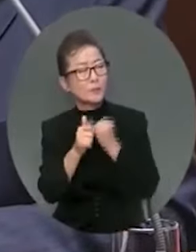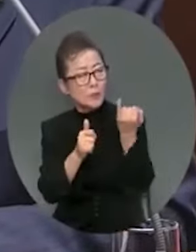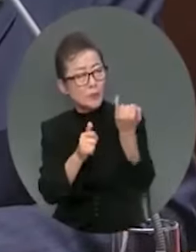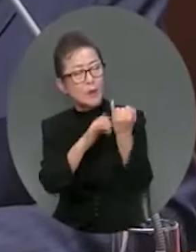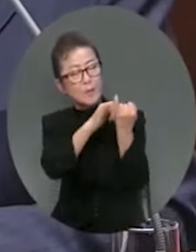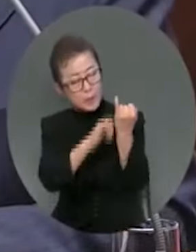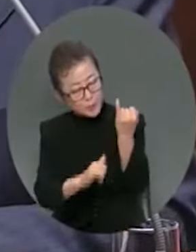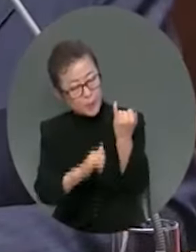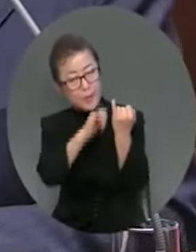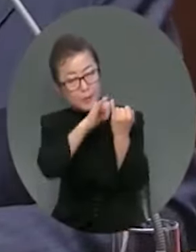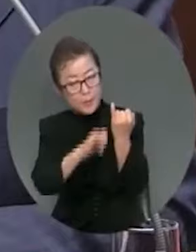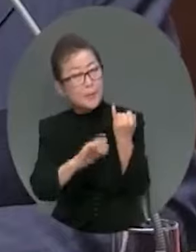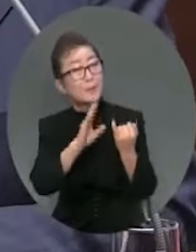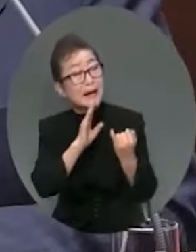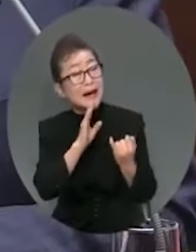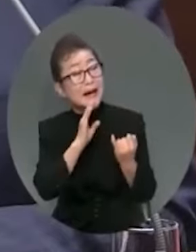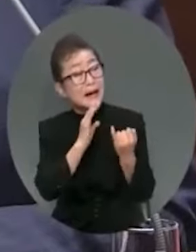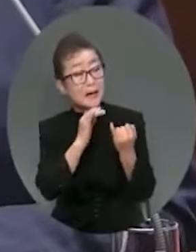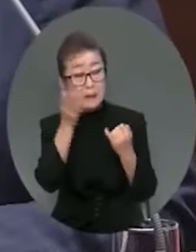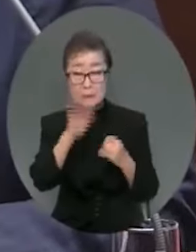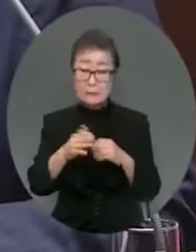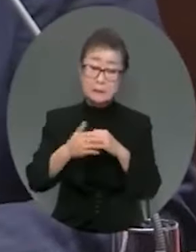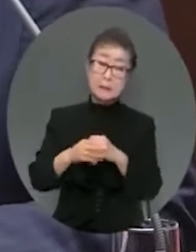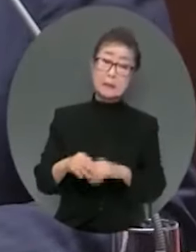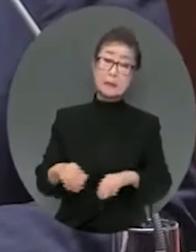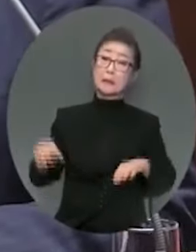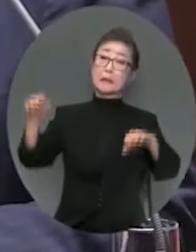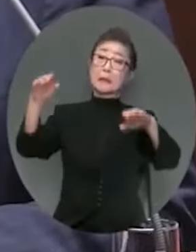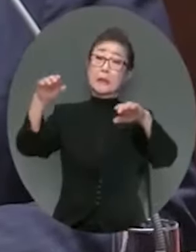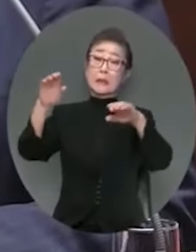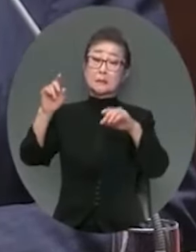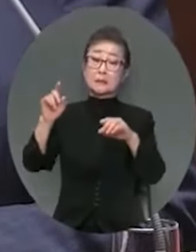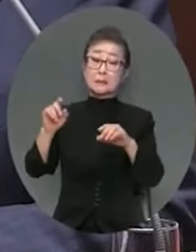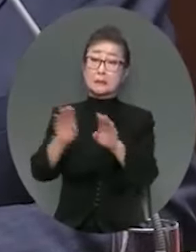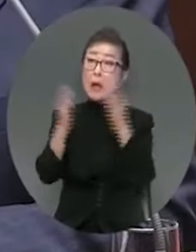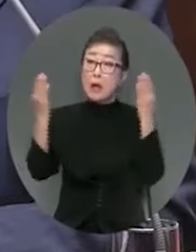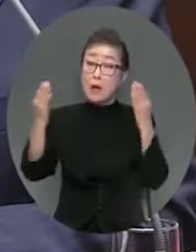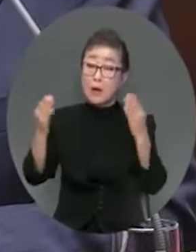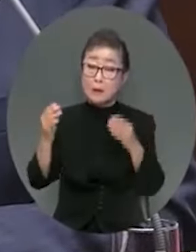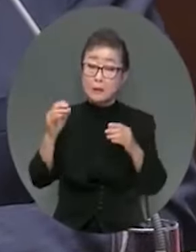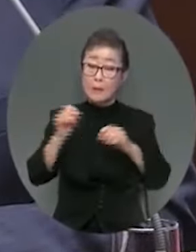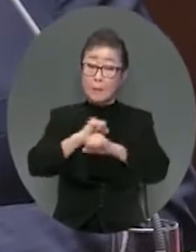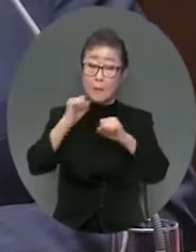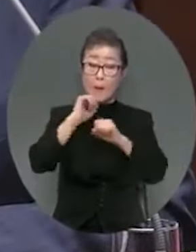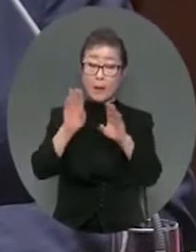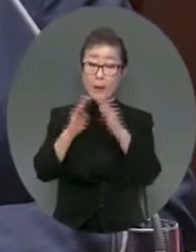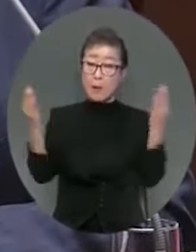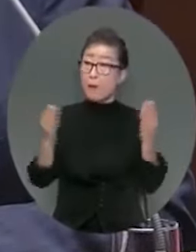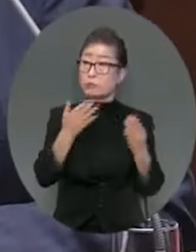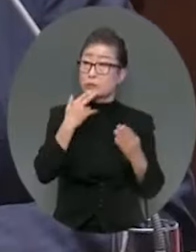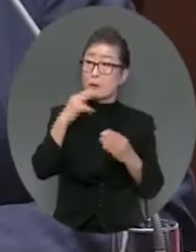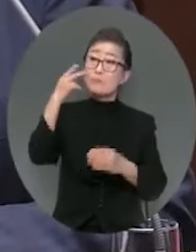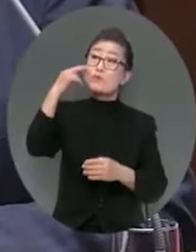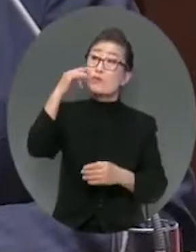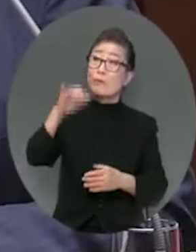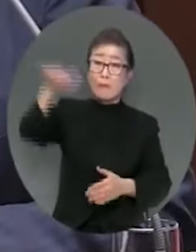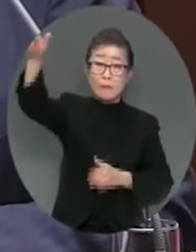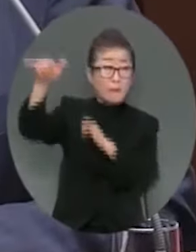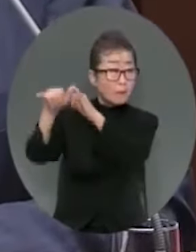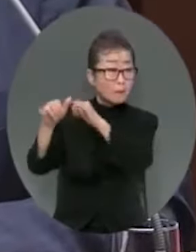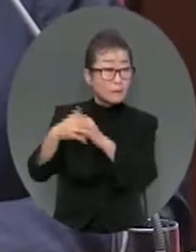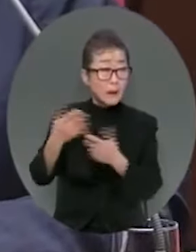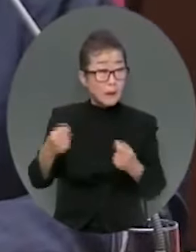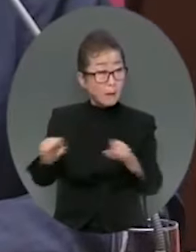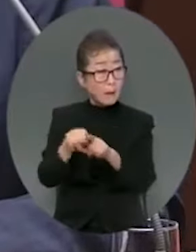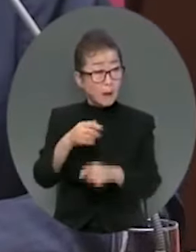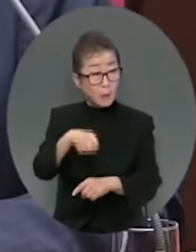그렇지만 하필이면은 개원식도 안 오신 그날 미국 국회의원들하고 식사하는 것은 당연해요.